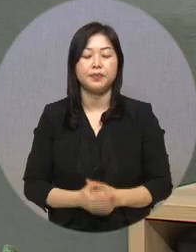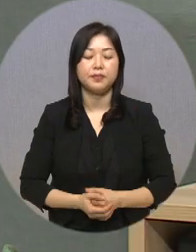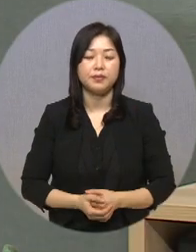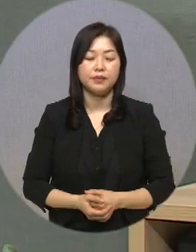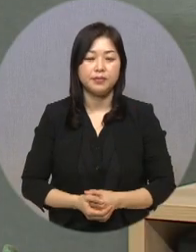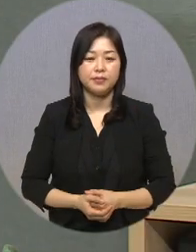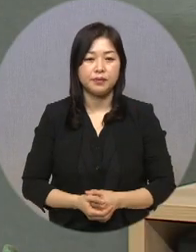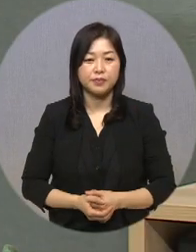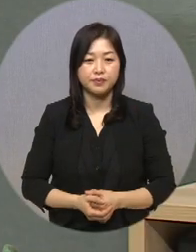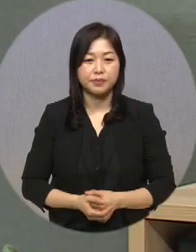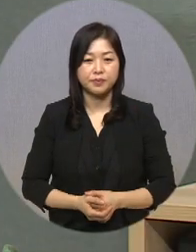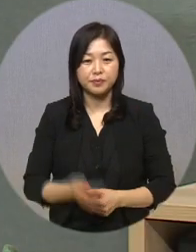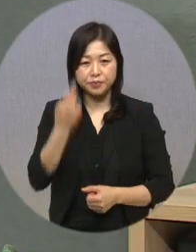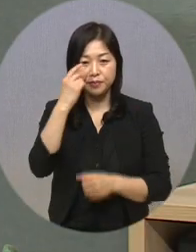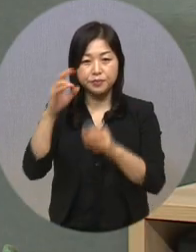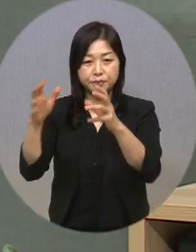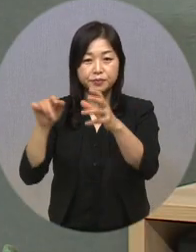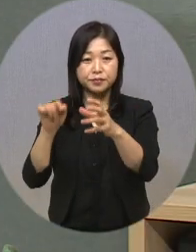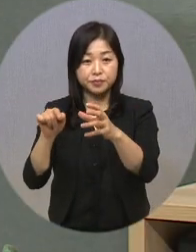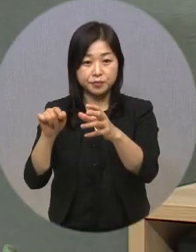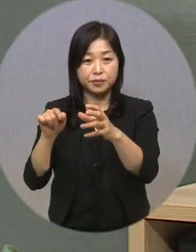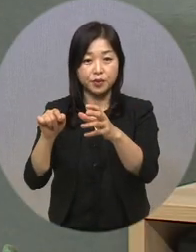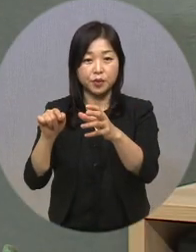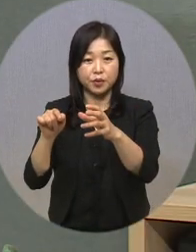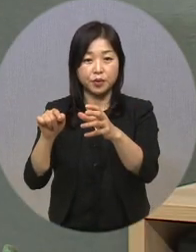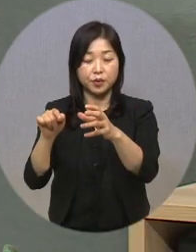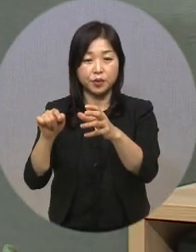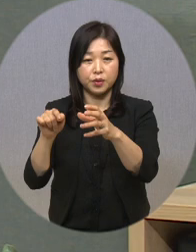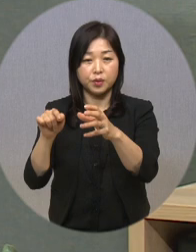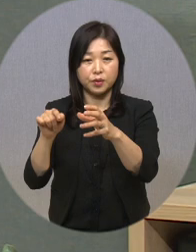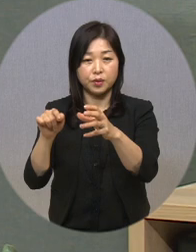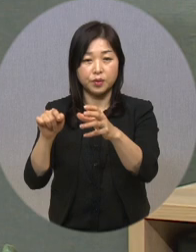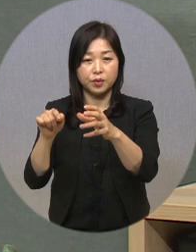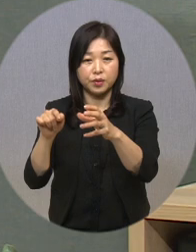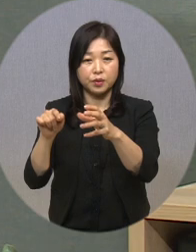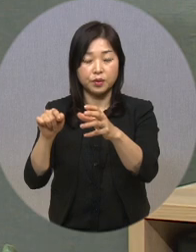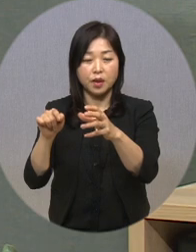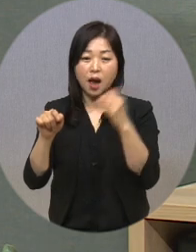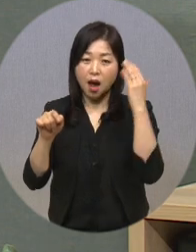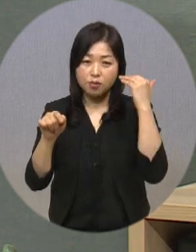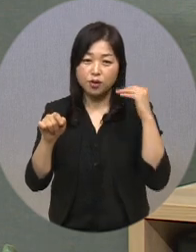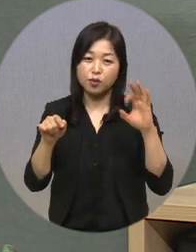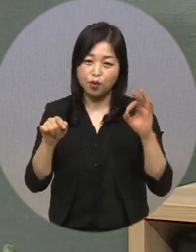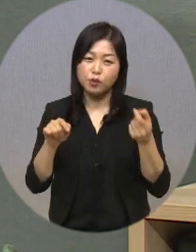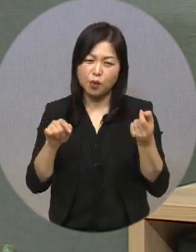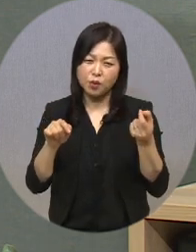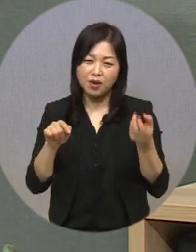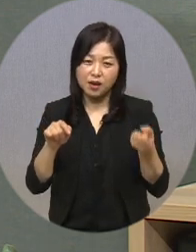그래가지고 이제 미국에 그때 당시만 해도 여기서 조금 돈은 가지고 가셔서